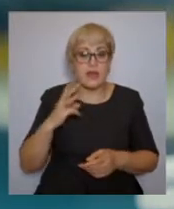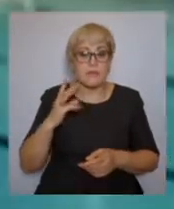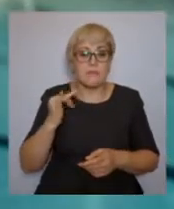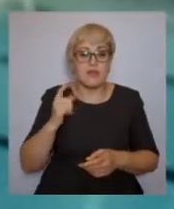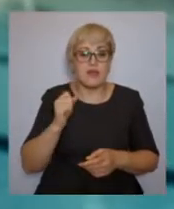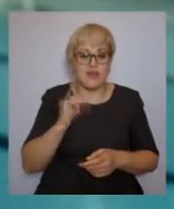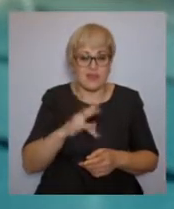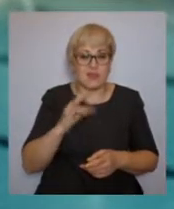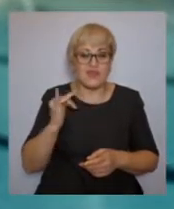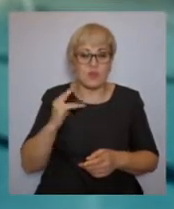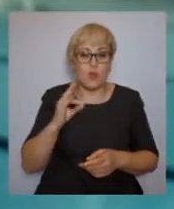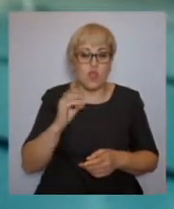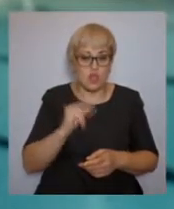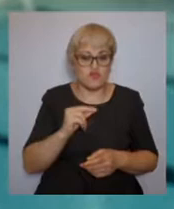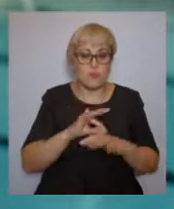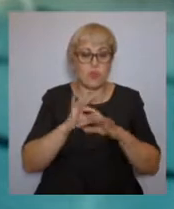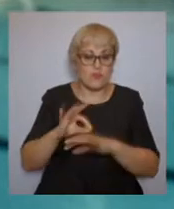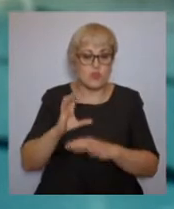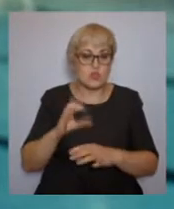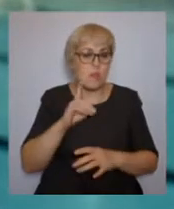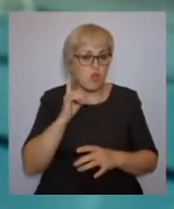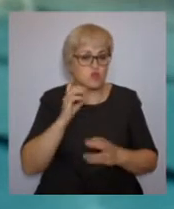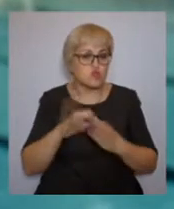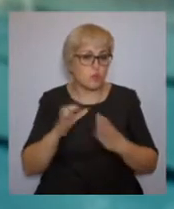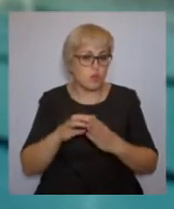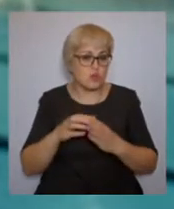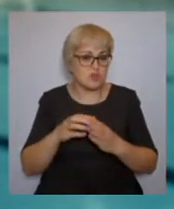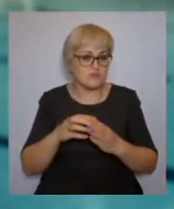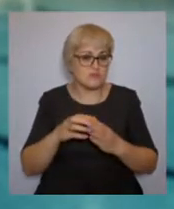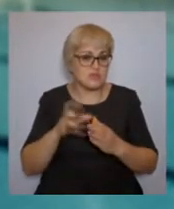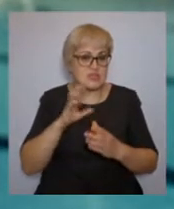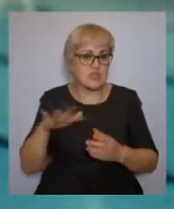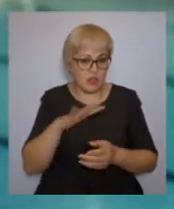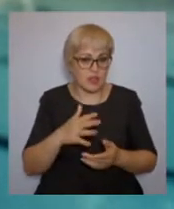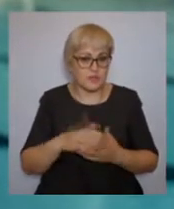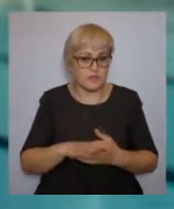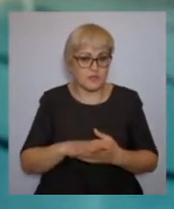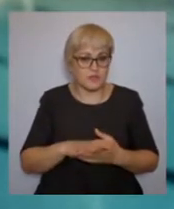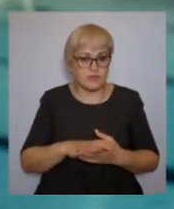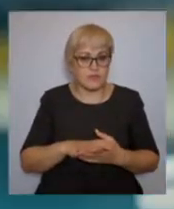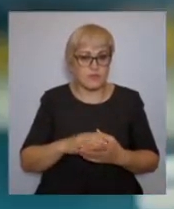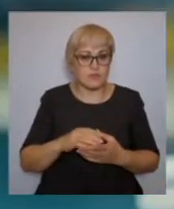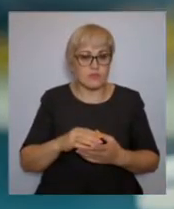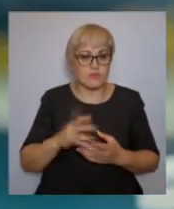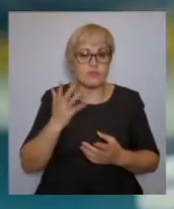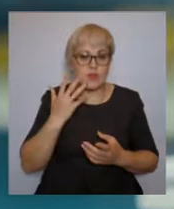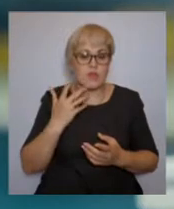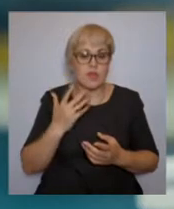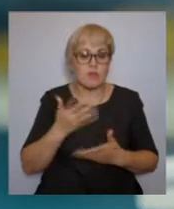вот наверное где-то после 2005 года я вернусь через сезон